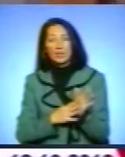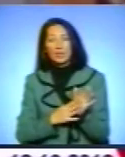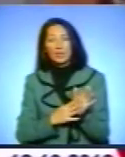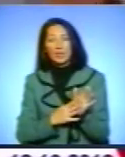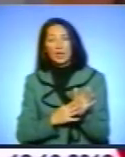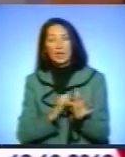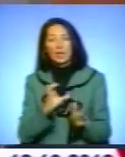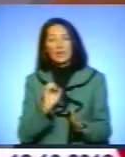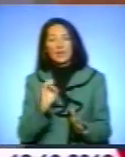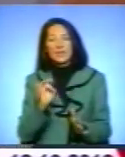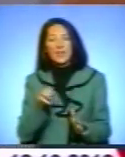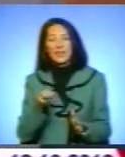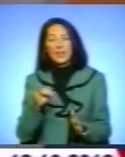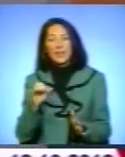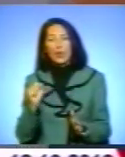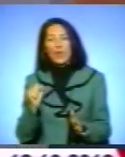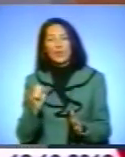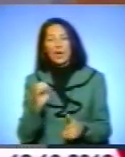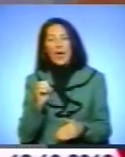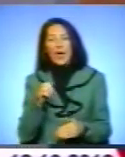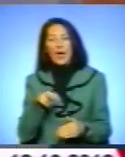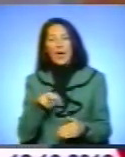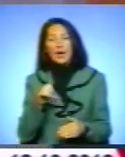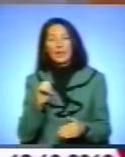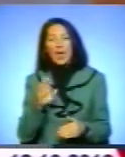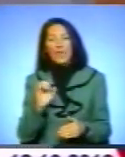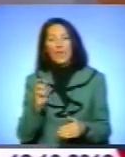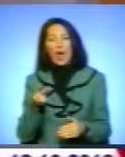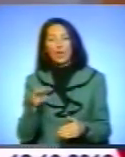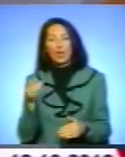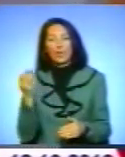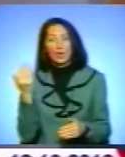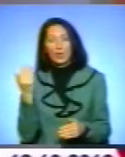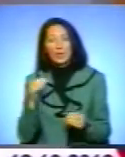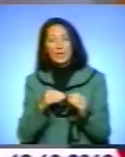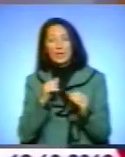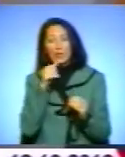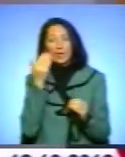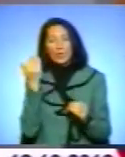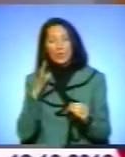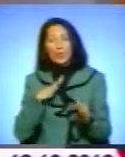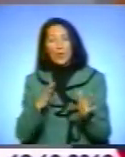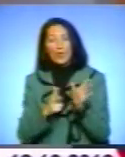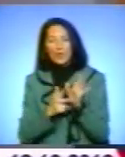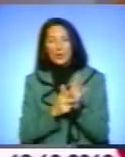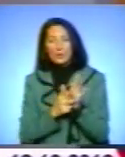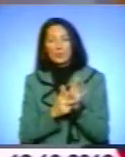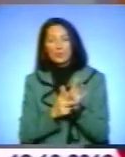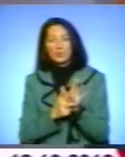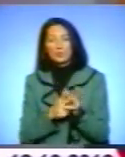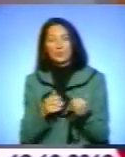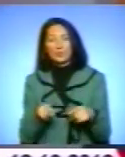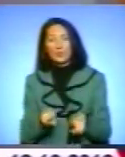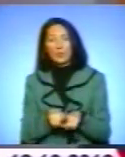19 сертифікованих елеваторів. Це коли ми мали 10 років тому, всього-навсього 8. Так